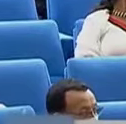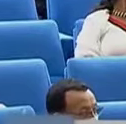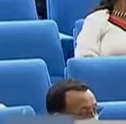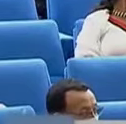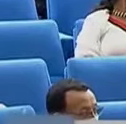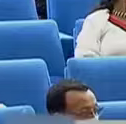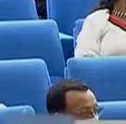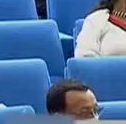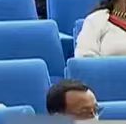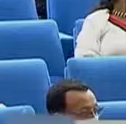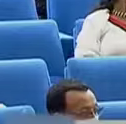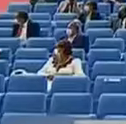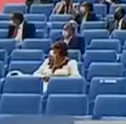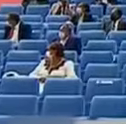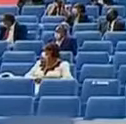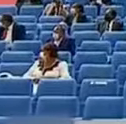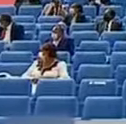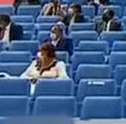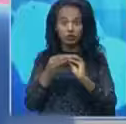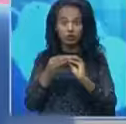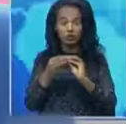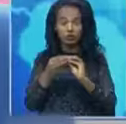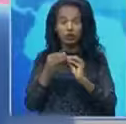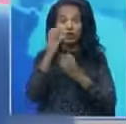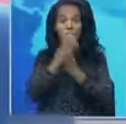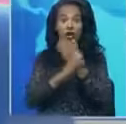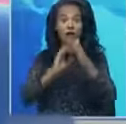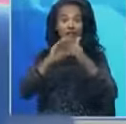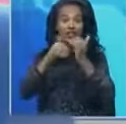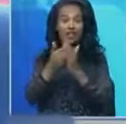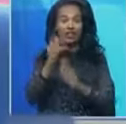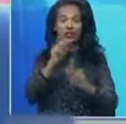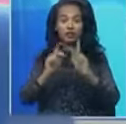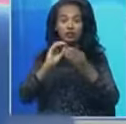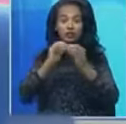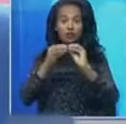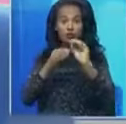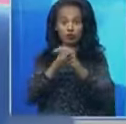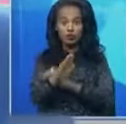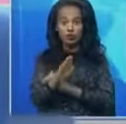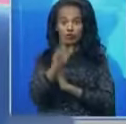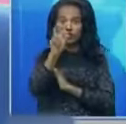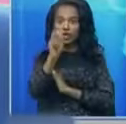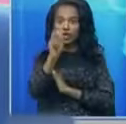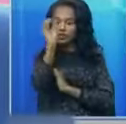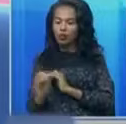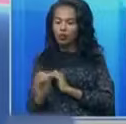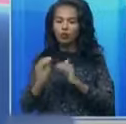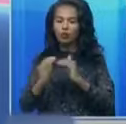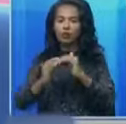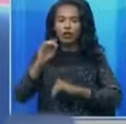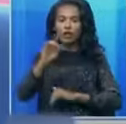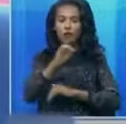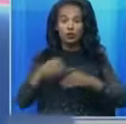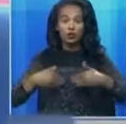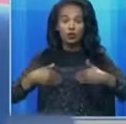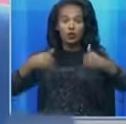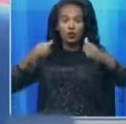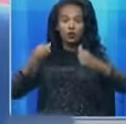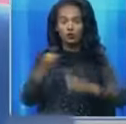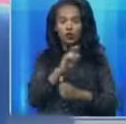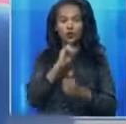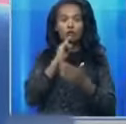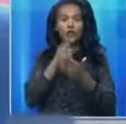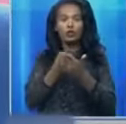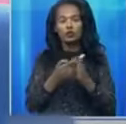ያለውን የስራ አጥነት ችግር ለመቅረፍ የስራ እድል ፈጠራ ኮሚሽን መቋቋሙን አስታውሰው በተያዘው ዓመትም 3 ሚሊዮን ዜጎችን ወደ ስራ ለማስገባት እየተሰራ መሆኑን